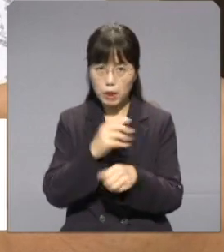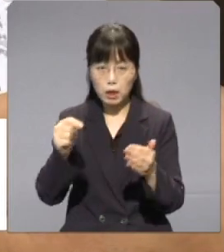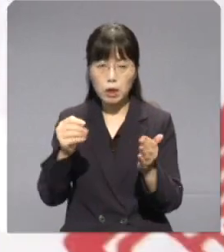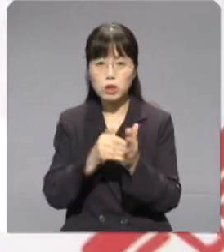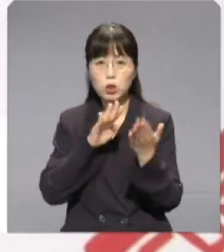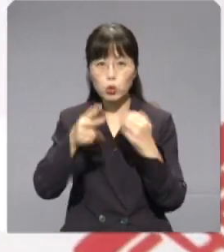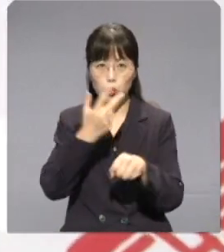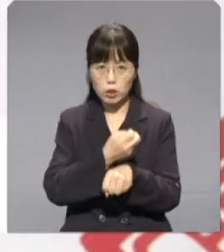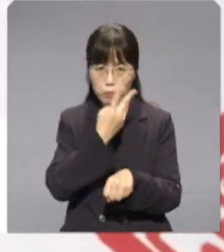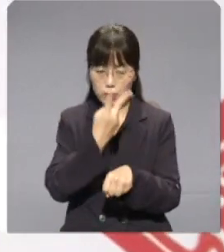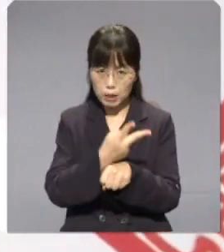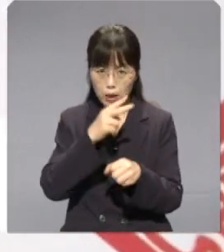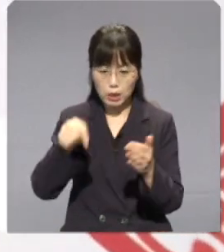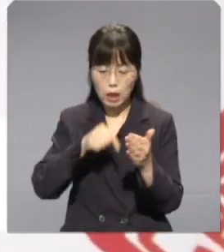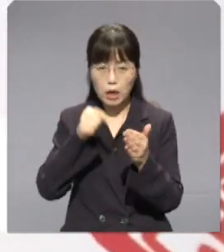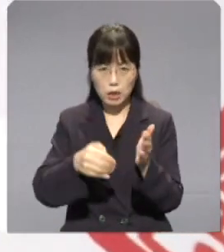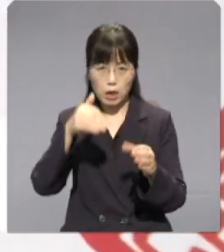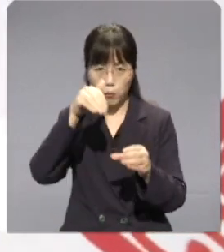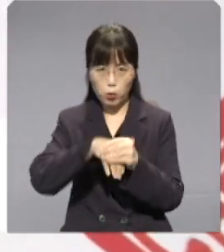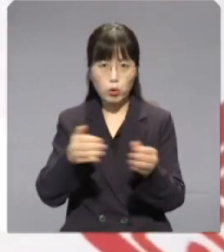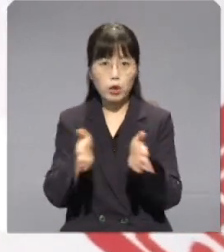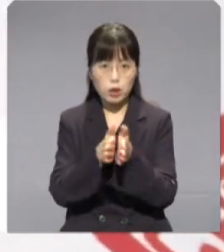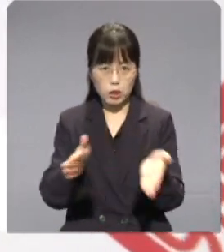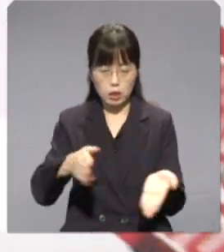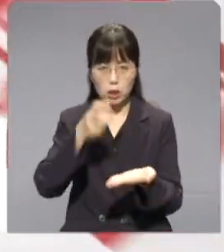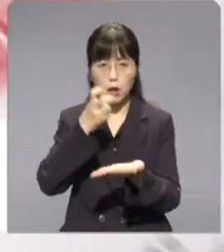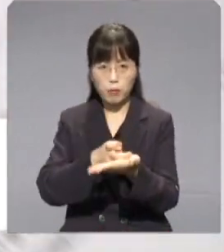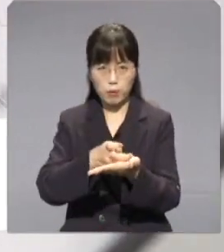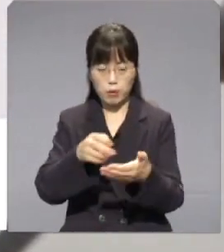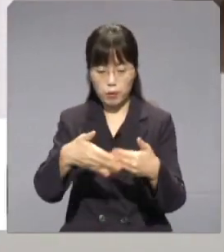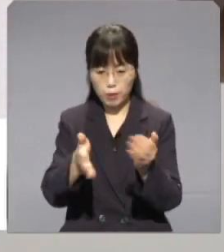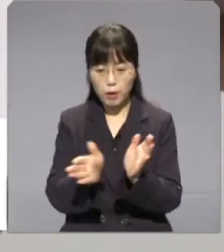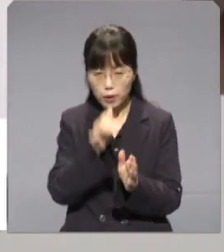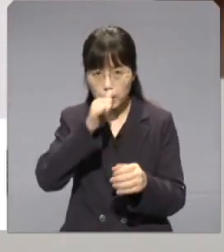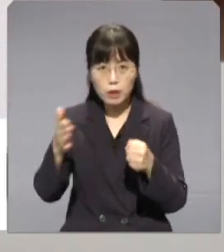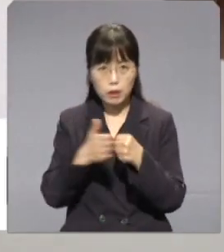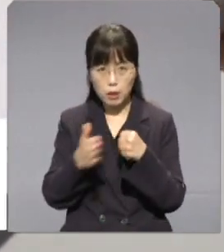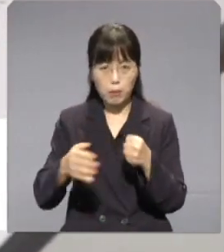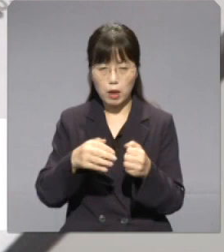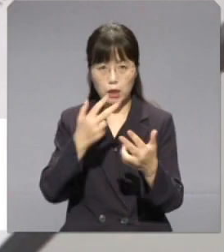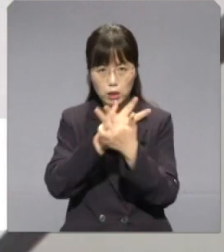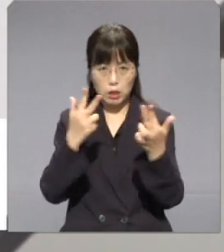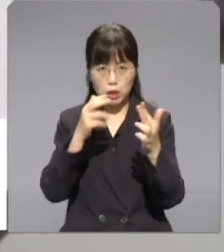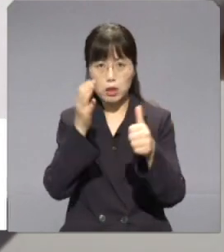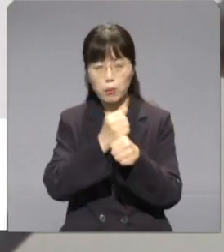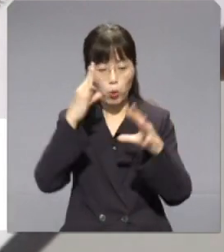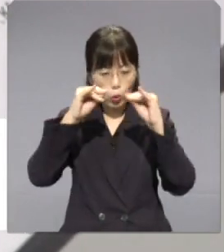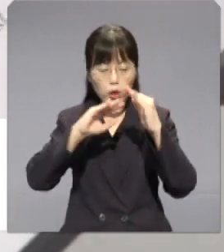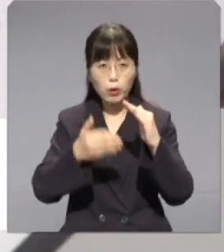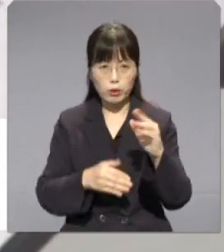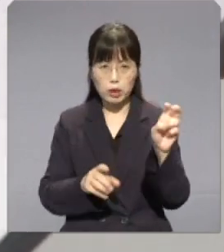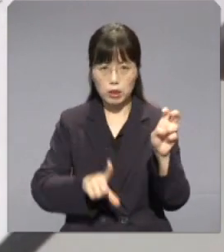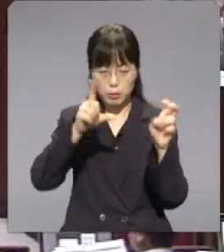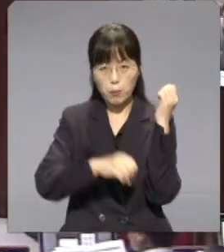이후 72시간 이내 무기명 표결에 붙여야 한다고 규정하고 있기 때문에 이 대표 체포 동의안은